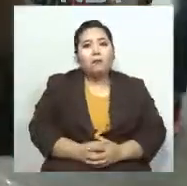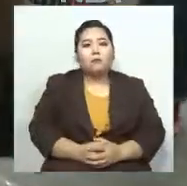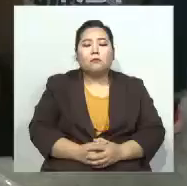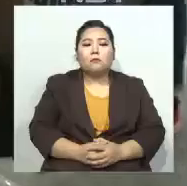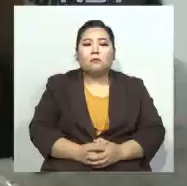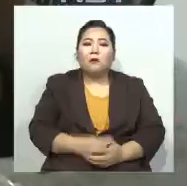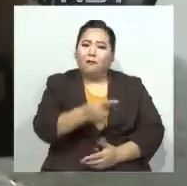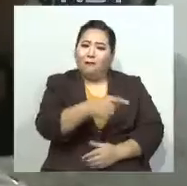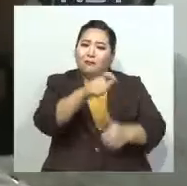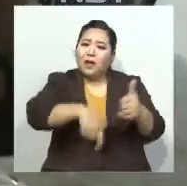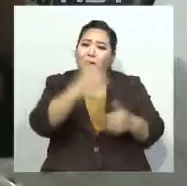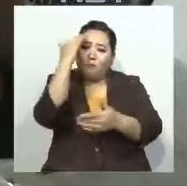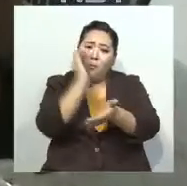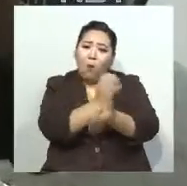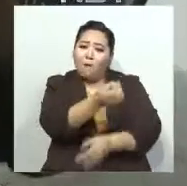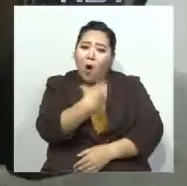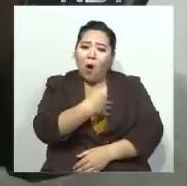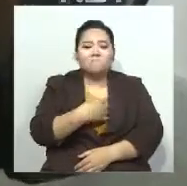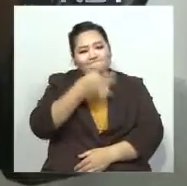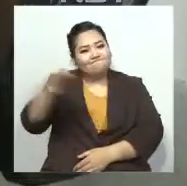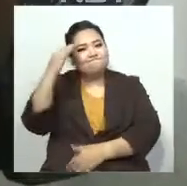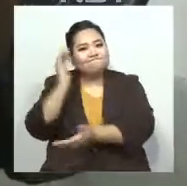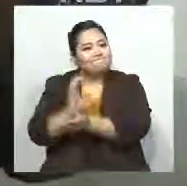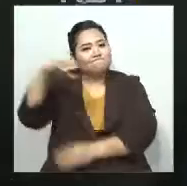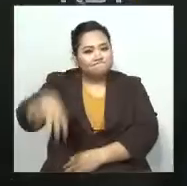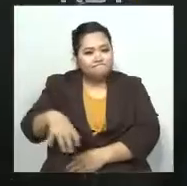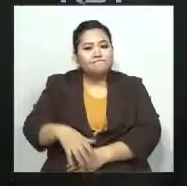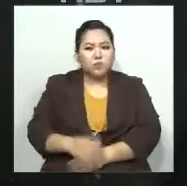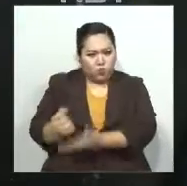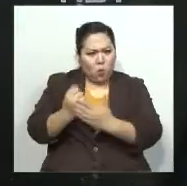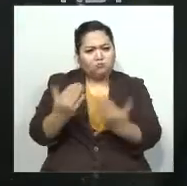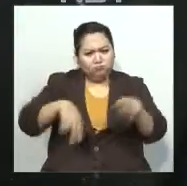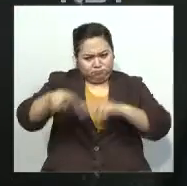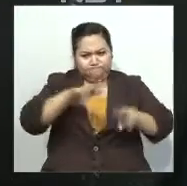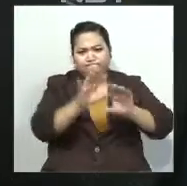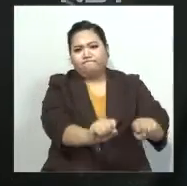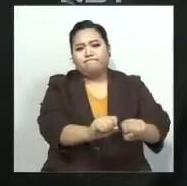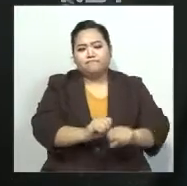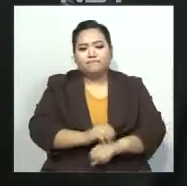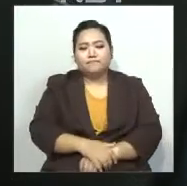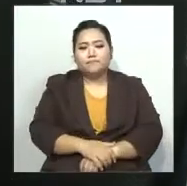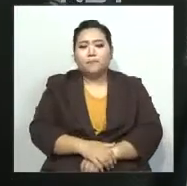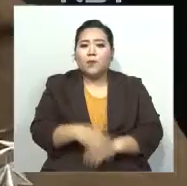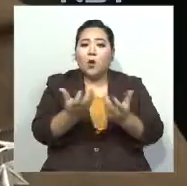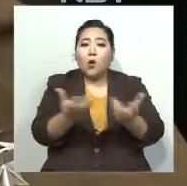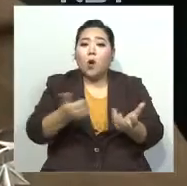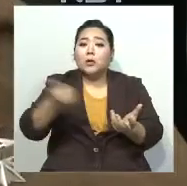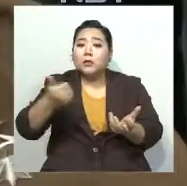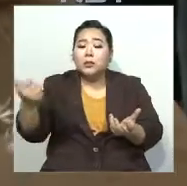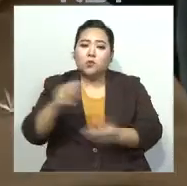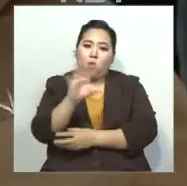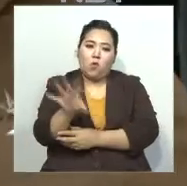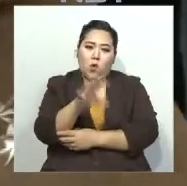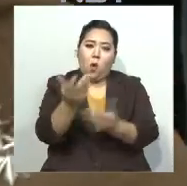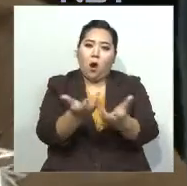ค ่ะอ้างว่าเป็นตำรวจกองปราบนะฮะก็เลยไปแจ้งที่กองปราบซะเลยนะครับต้องฝากตำรวจกองปราบตามให้ด้วยนะครับนอกจากนี้นะครับยังมีสินค้าอื่นๆนะฮะที่คนร้ายเนี่